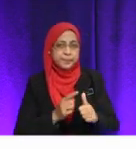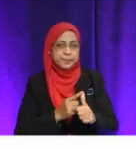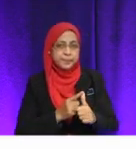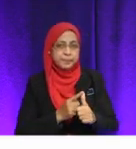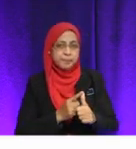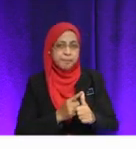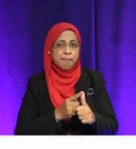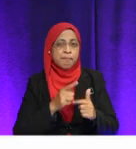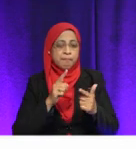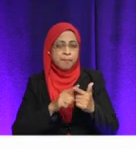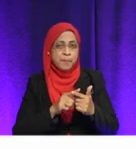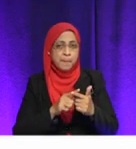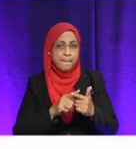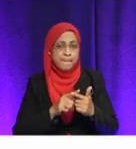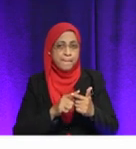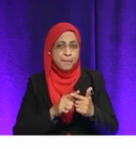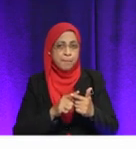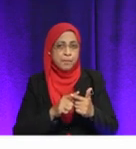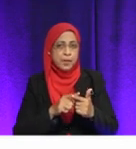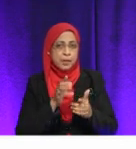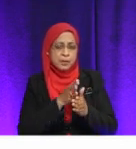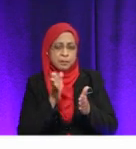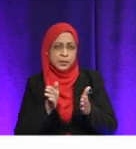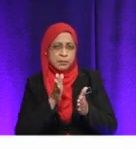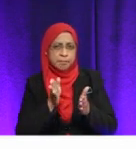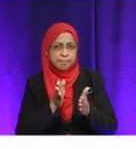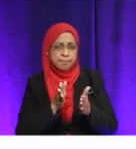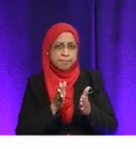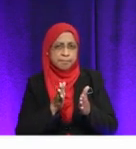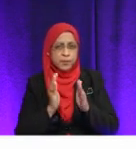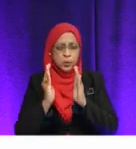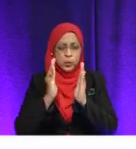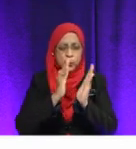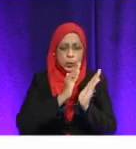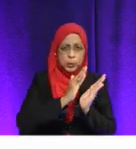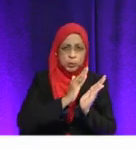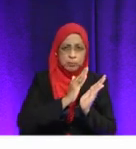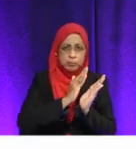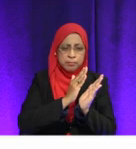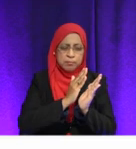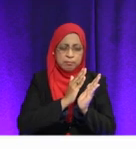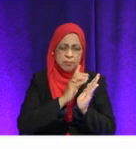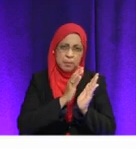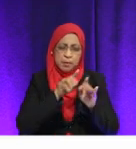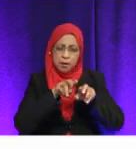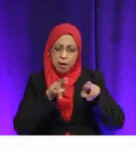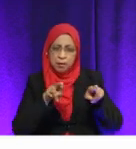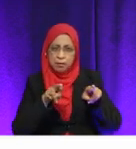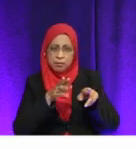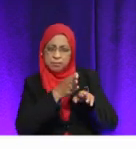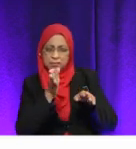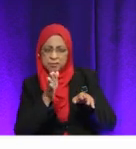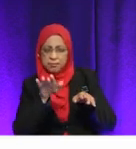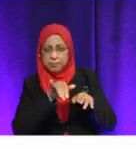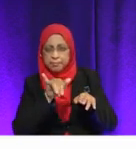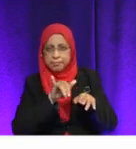dengan Sisi sebab kita nampak pembuka isi sini adalah rate condong dari arah Sisi betul Oke